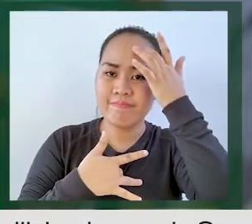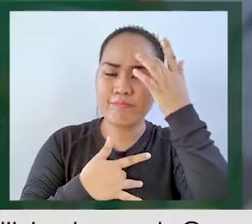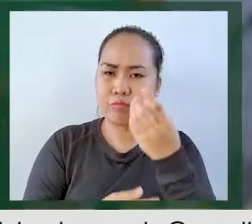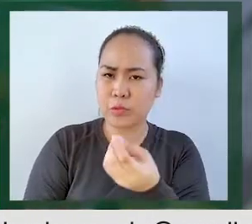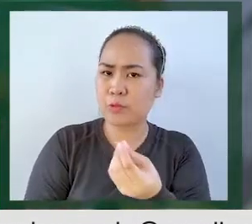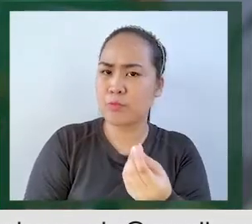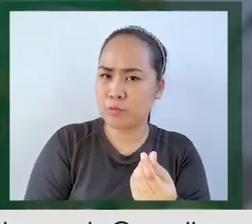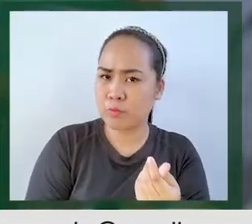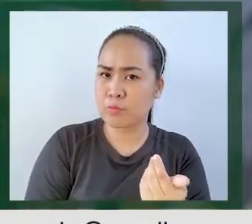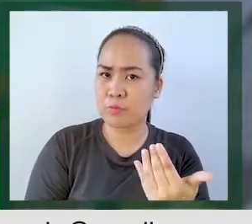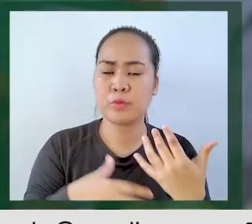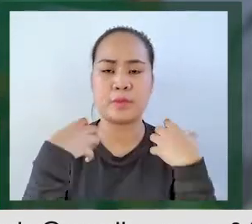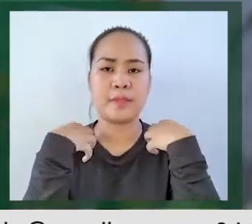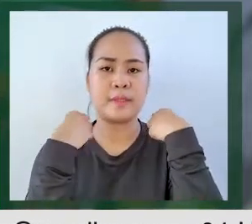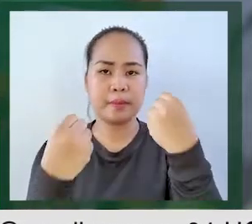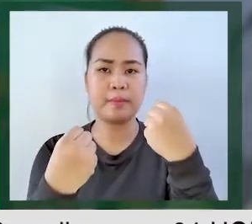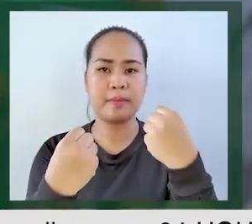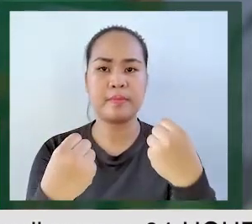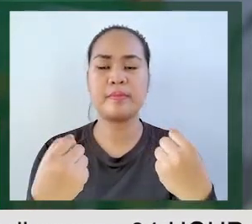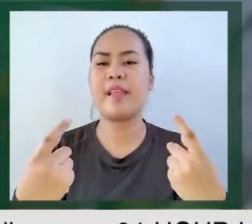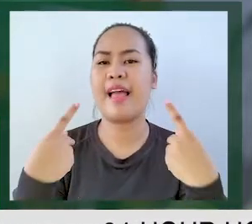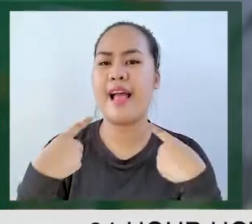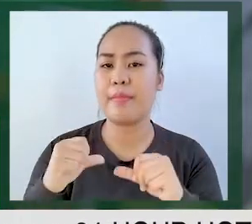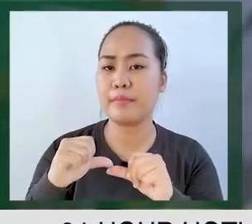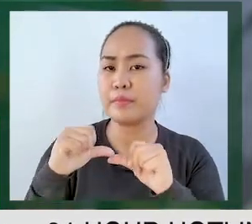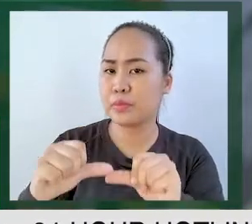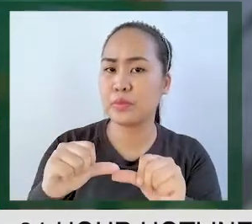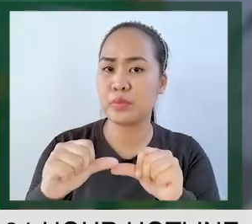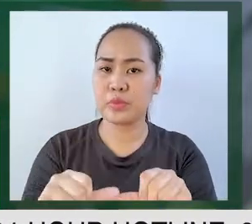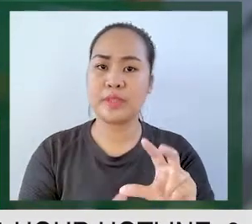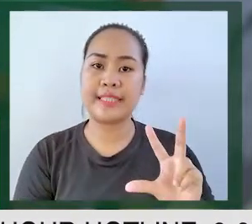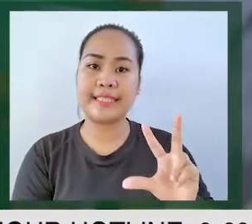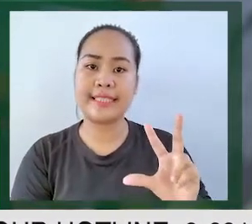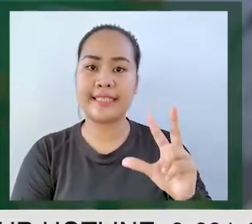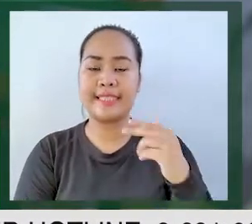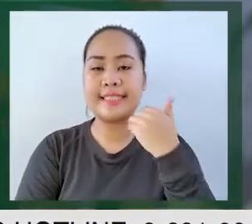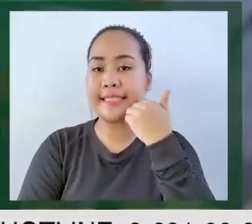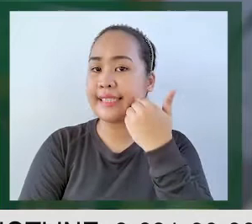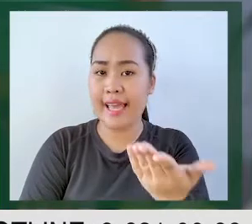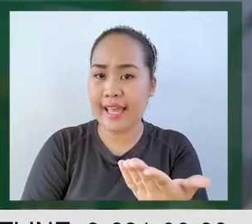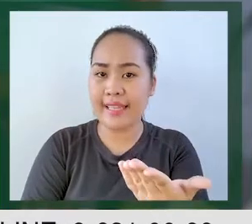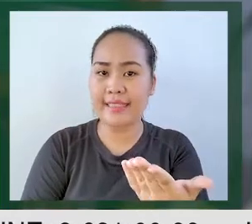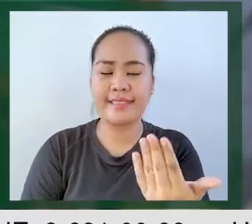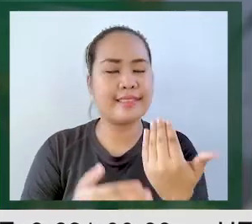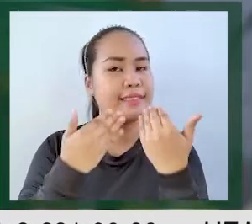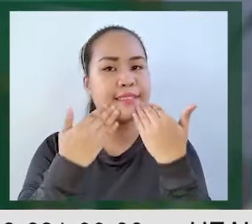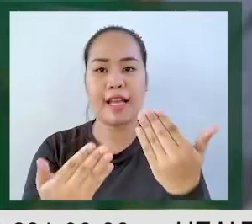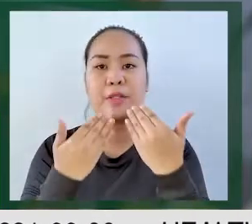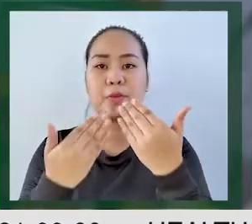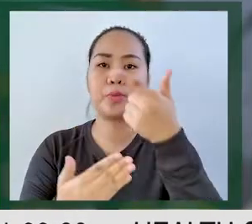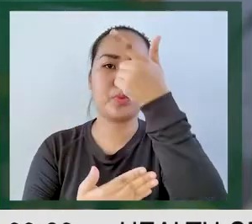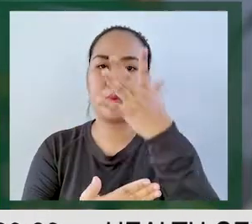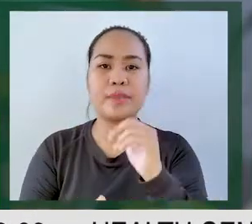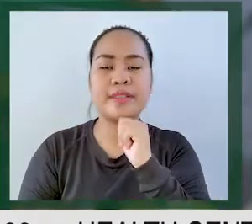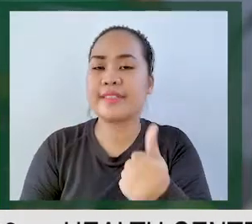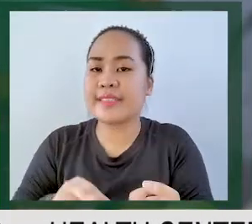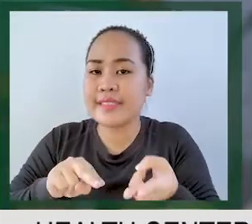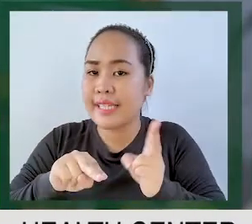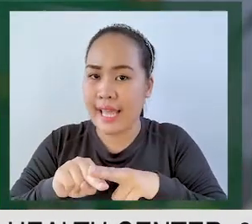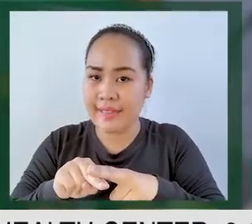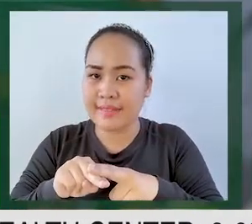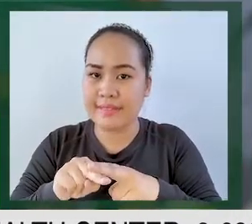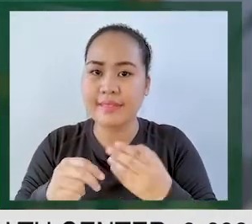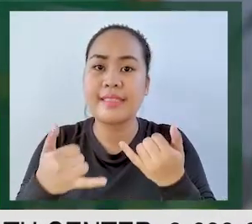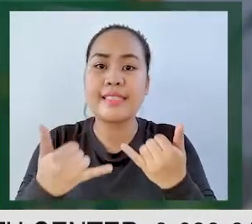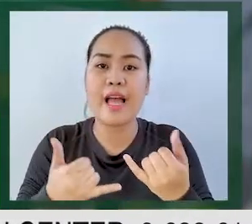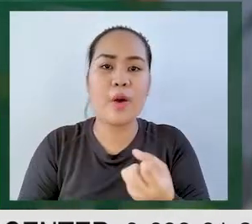No? Meron pa rin tayong 3 deaths. Hindi na nadagdagan to. Awa ng Diyos. Maraming salamat. And ang ating total active cases po